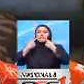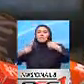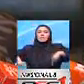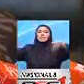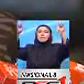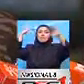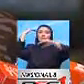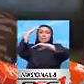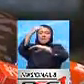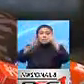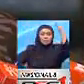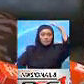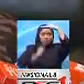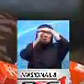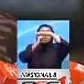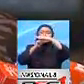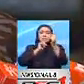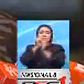sukan dunia, tidak ada sebab